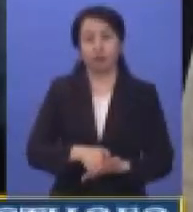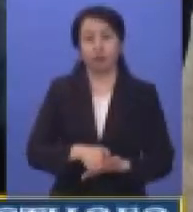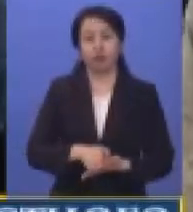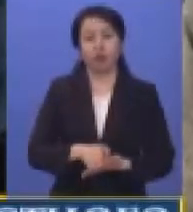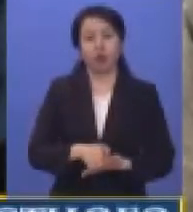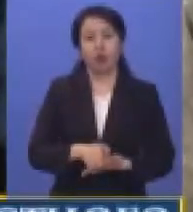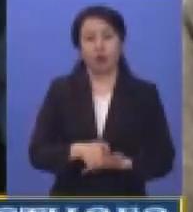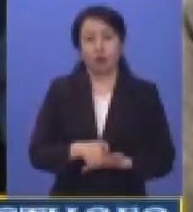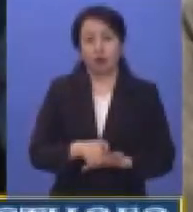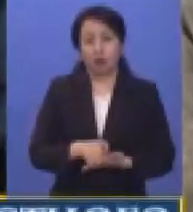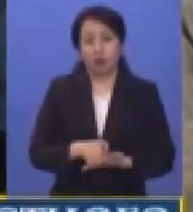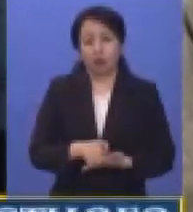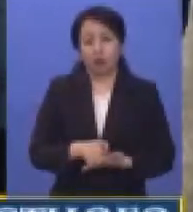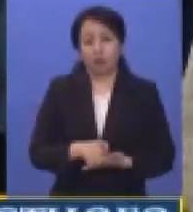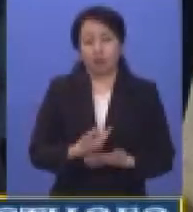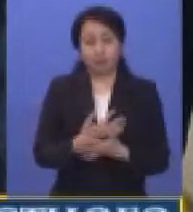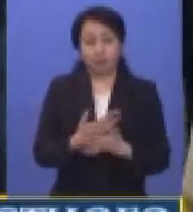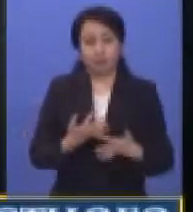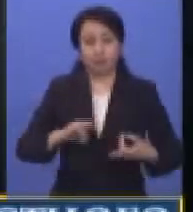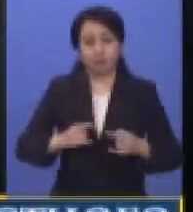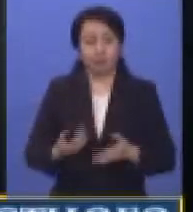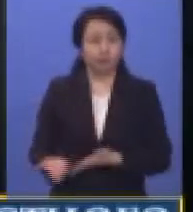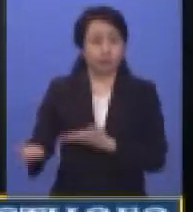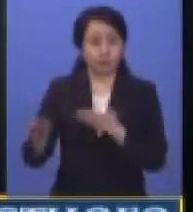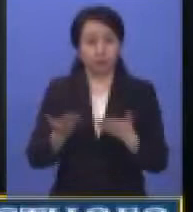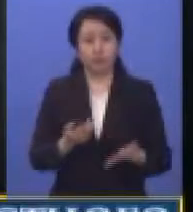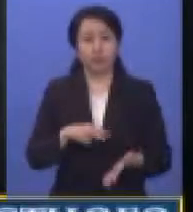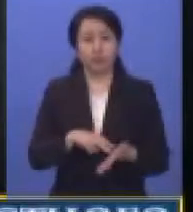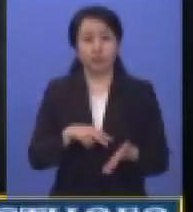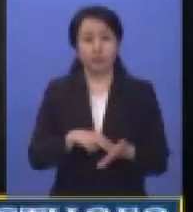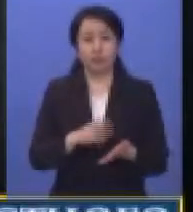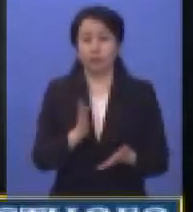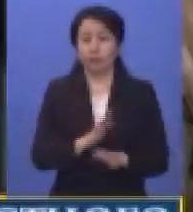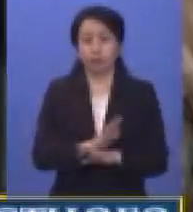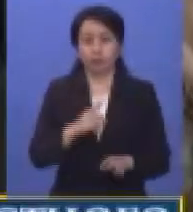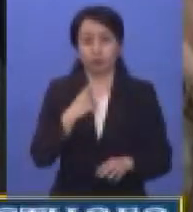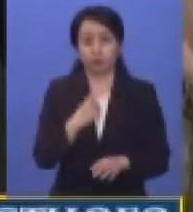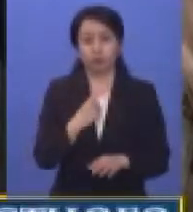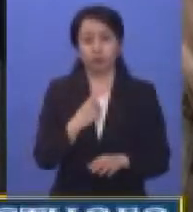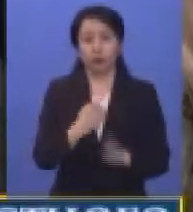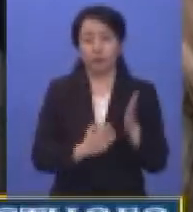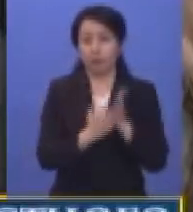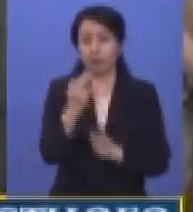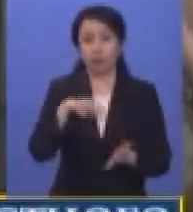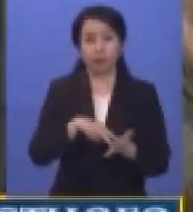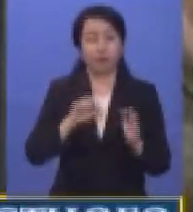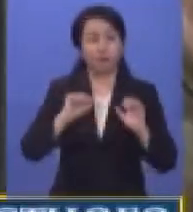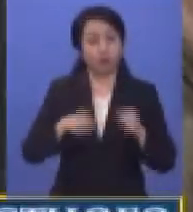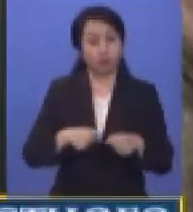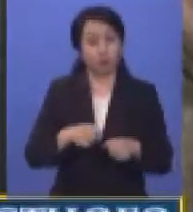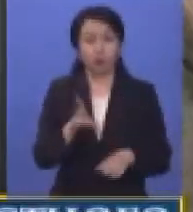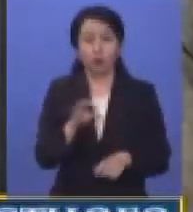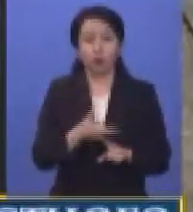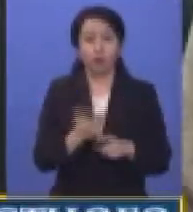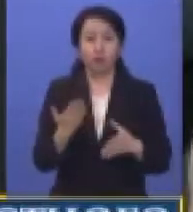нагрузку. Ну вот материал весь завезен, на тарифах это не отразится. Значит, повышение тарифов возможно, начну это